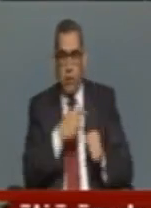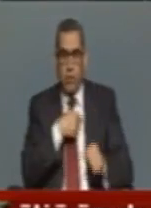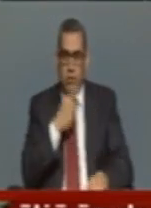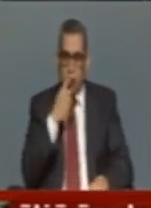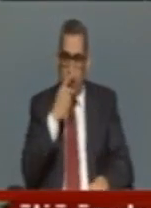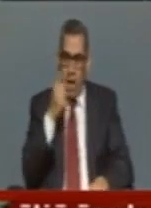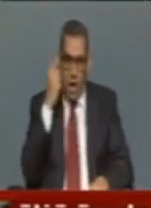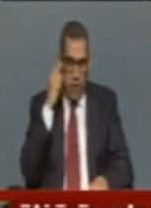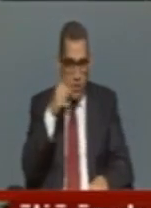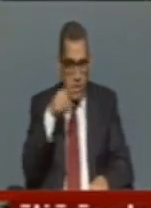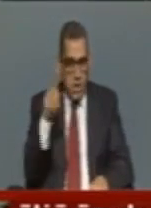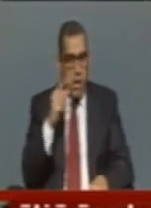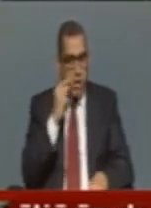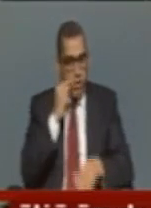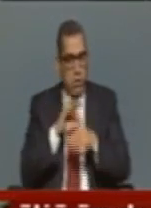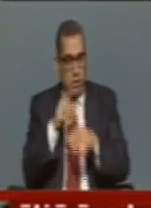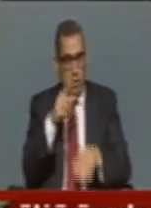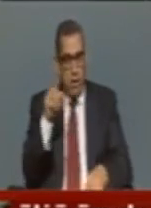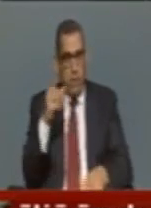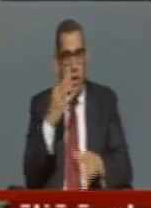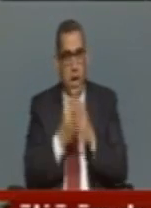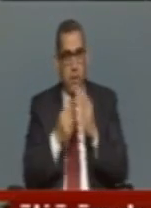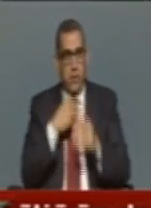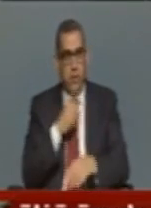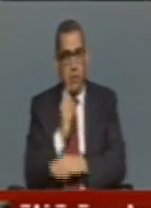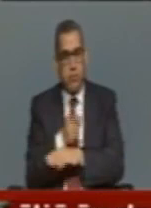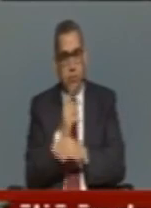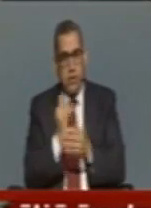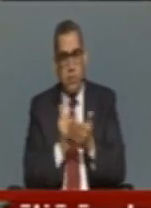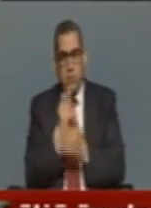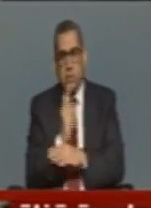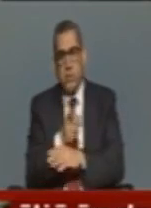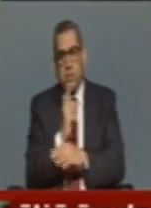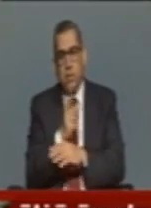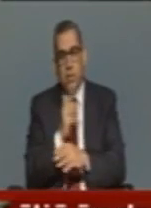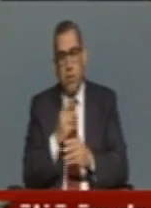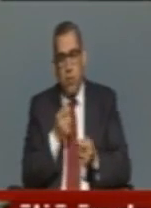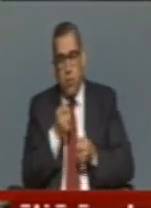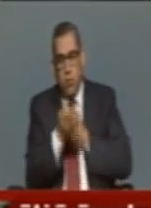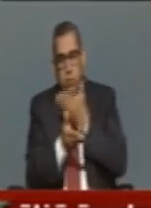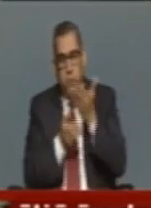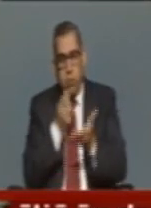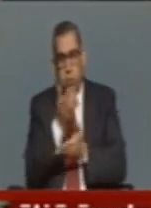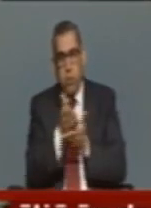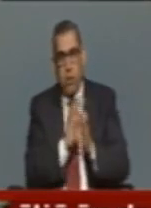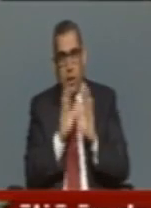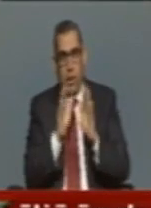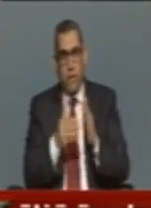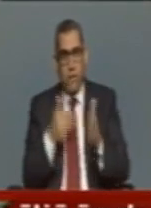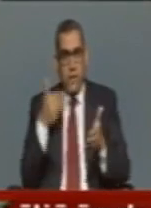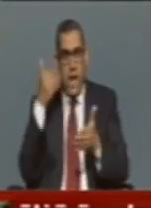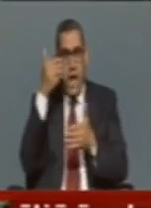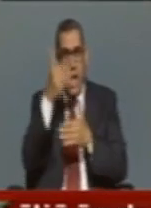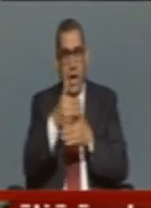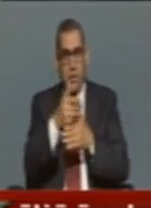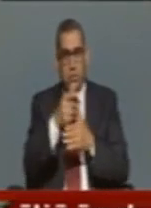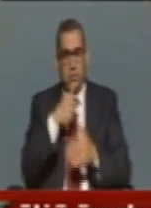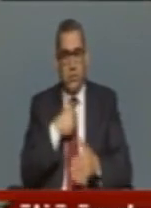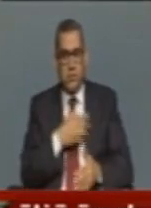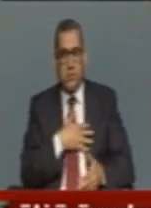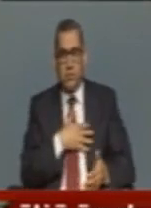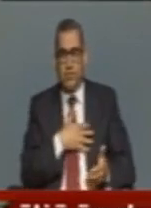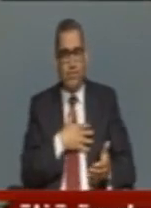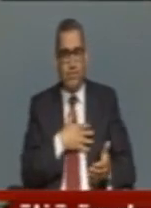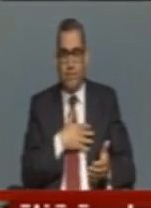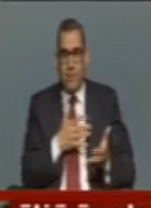طبيعي انا ابني او بنتي في المدرسه او انت بتقول في طرح جديد انا مش مطمن خايف ان